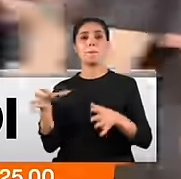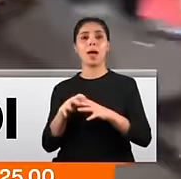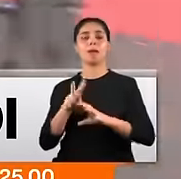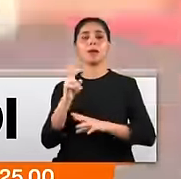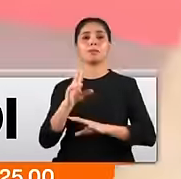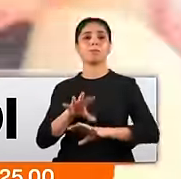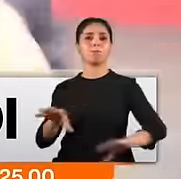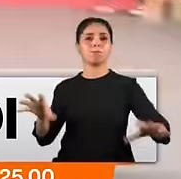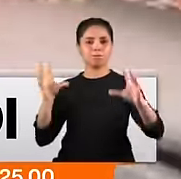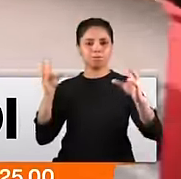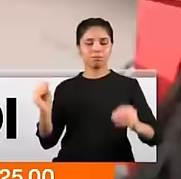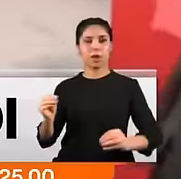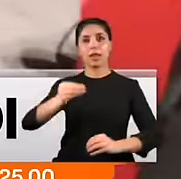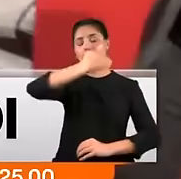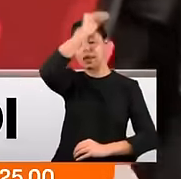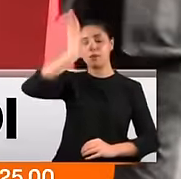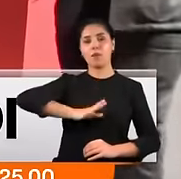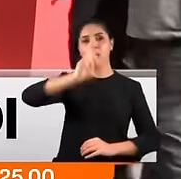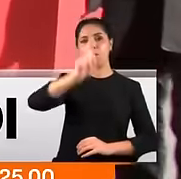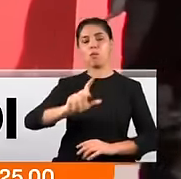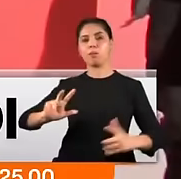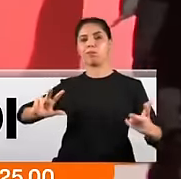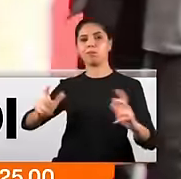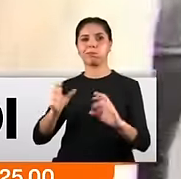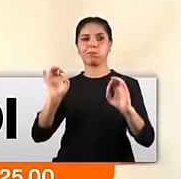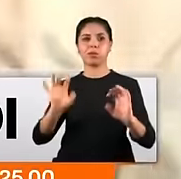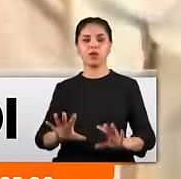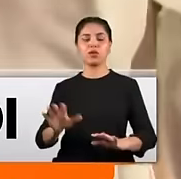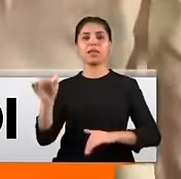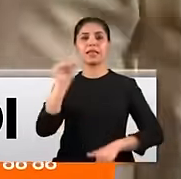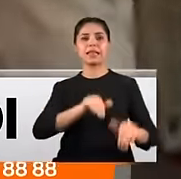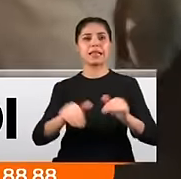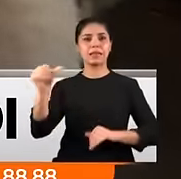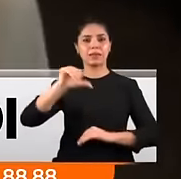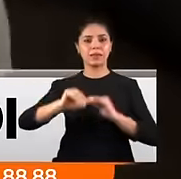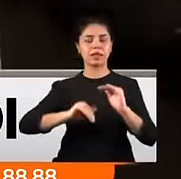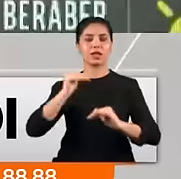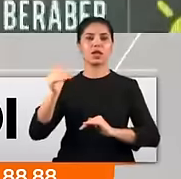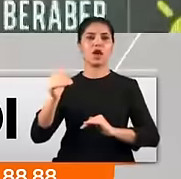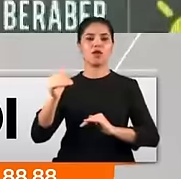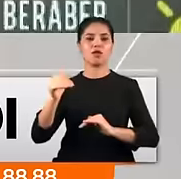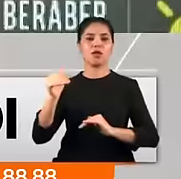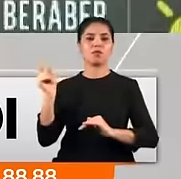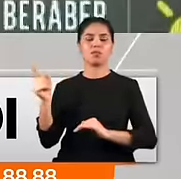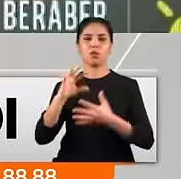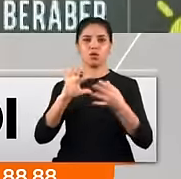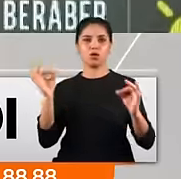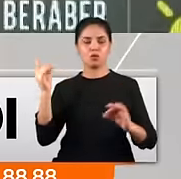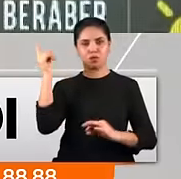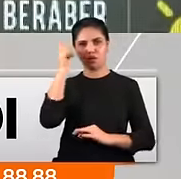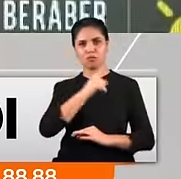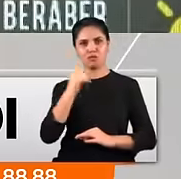dediği İmamoğlu'yla da arasını açtı. Gerilimse seçim yenilgisinden hemen sonra imalı açıklamalarla başladı. Ekrem